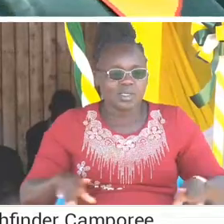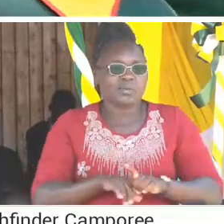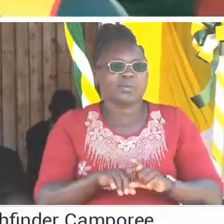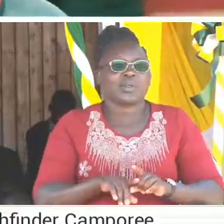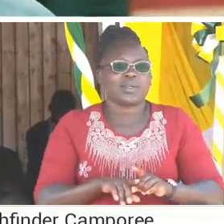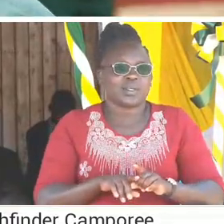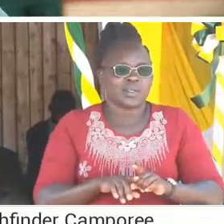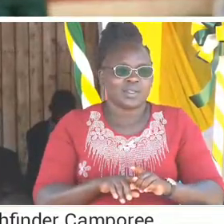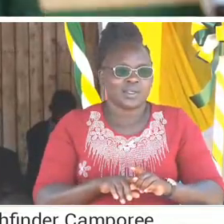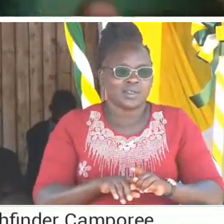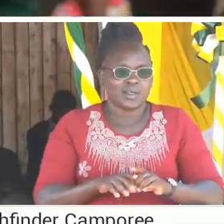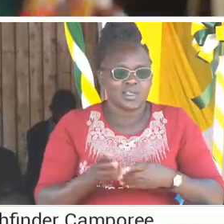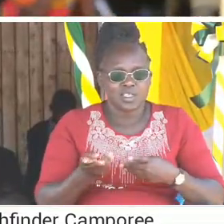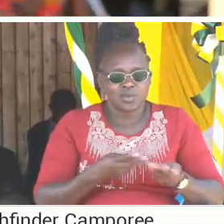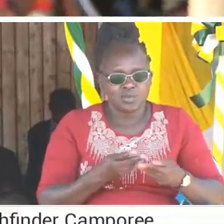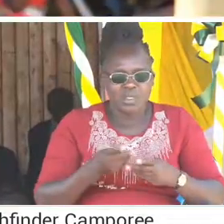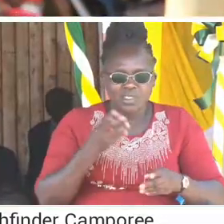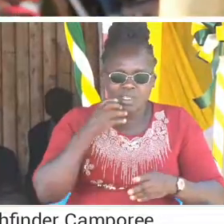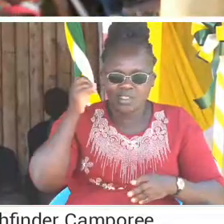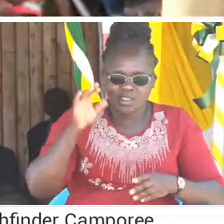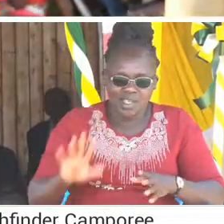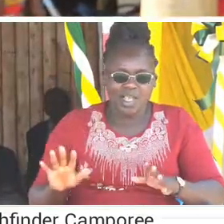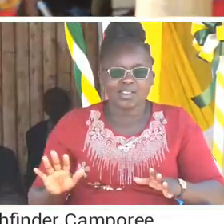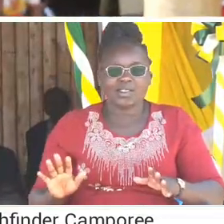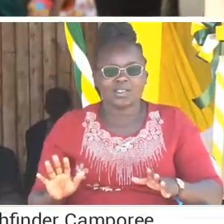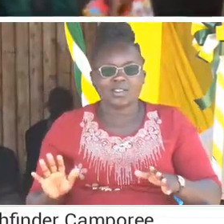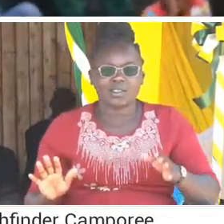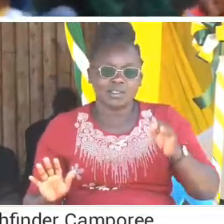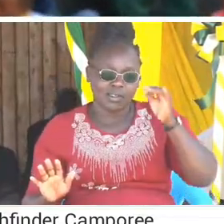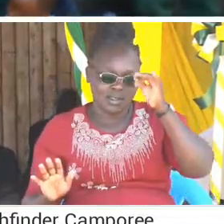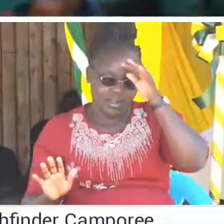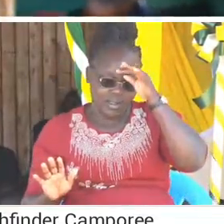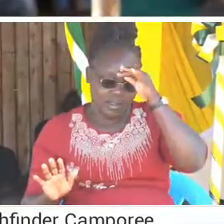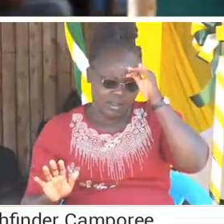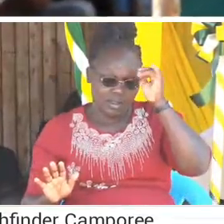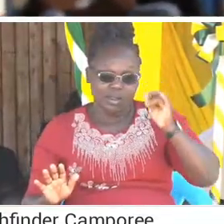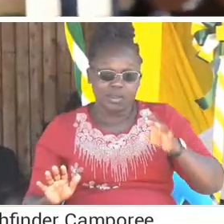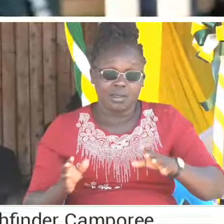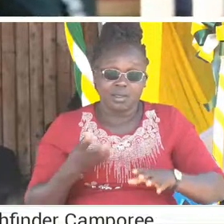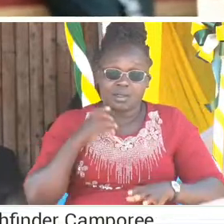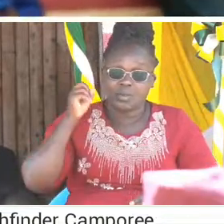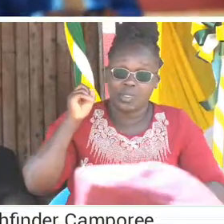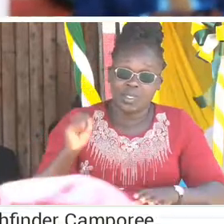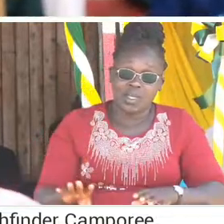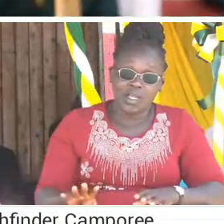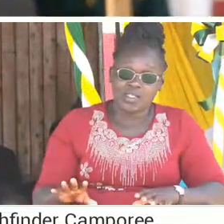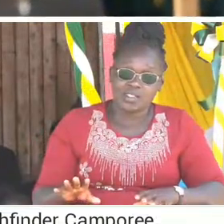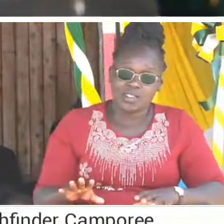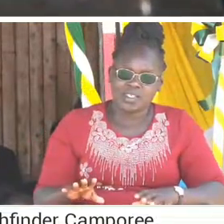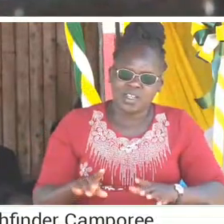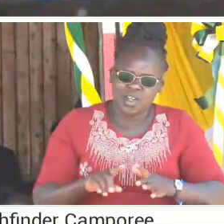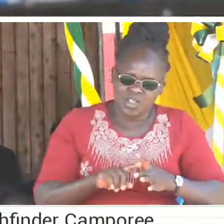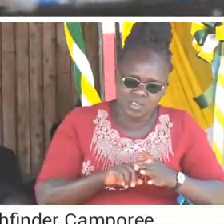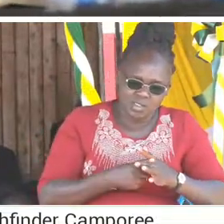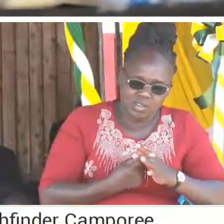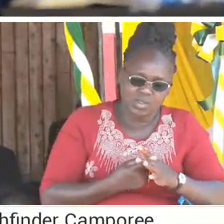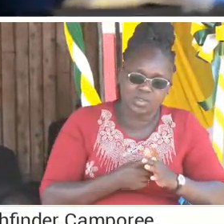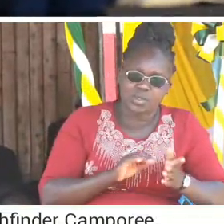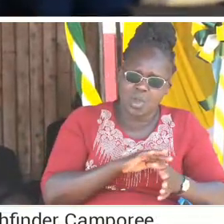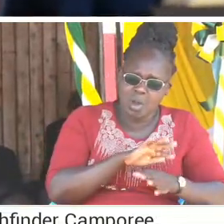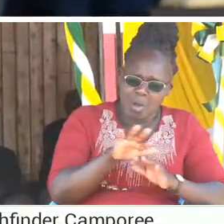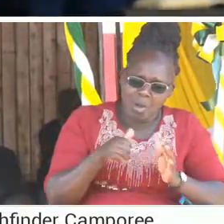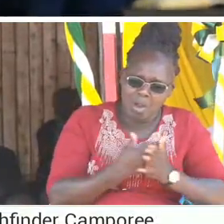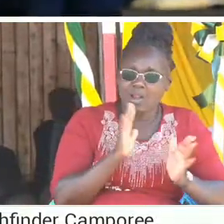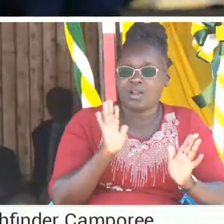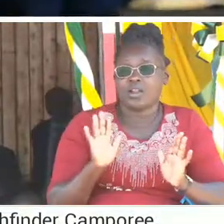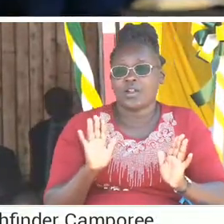Biashara haziendi, kilimo hakiendi. Litalaaniwa kapu lako na chombo chako. Hata sosi yako ya income inalaaniwa.